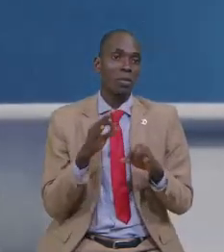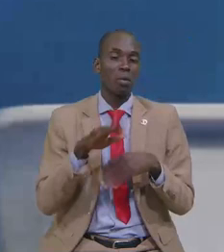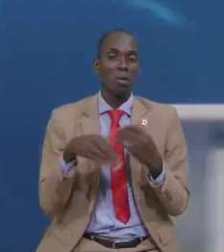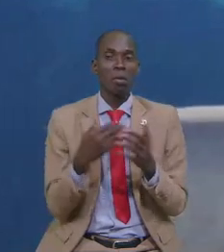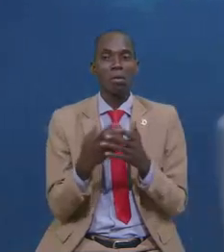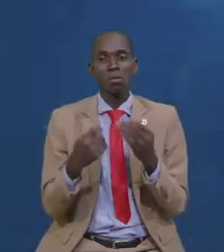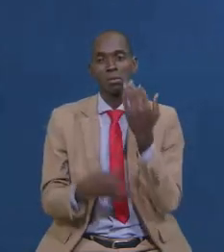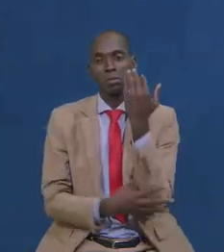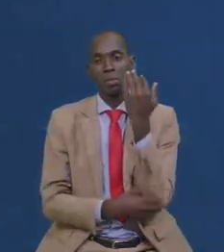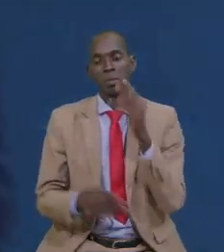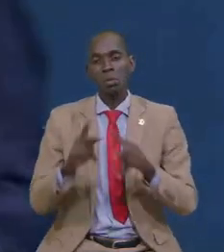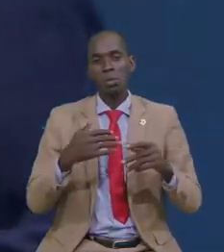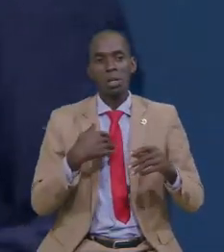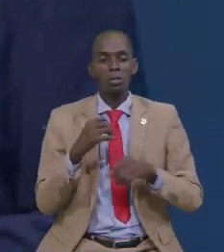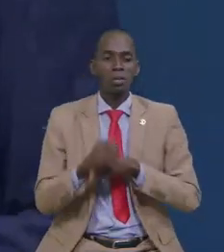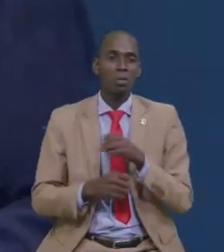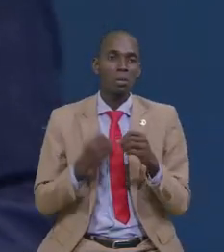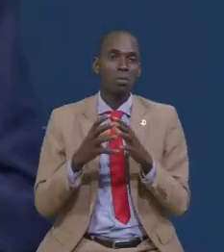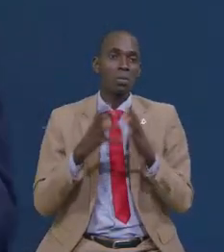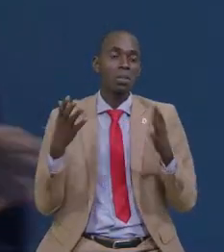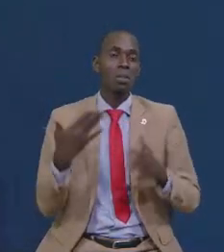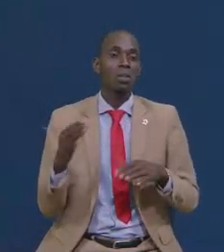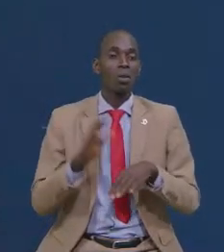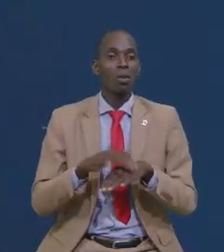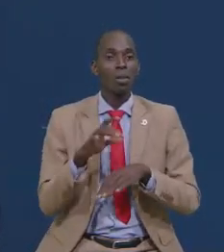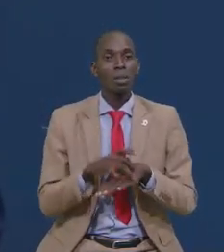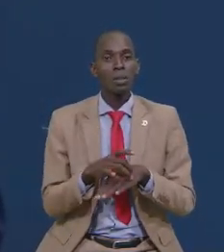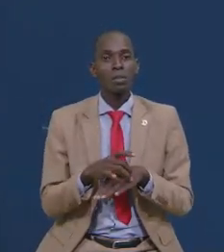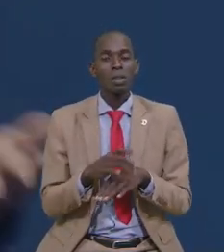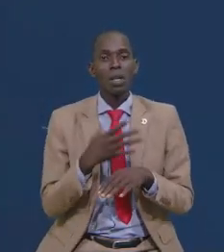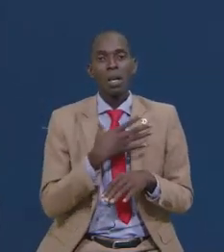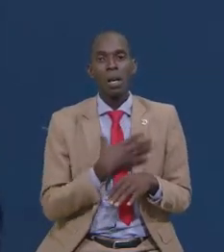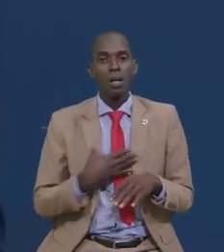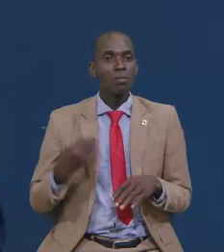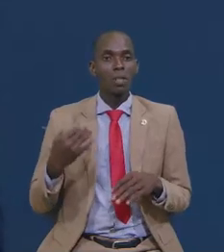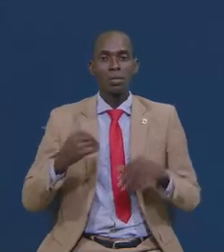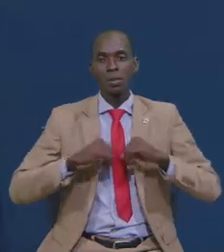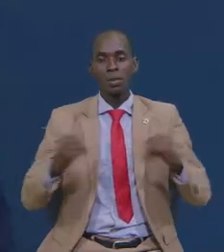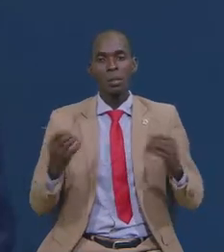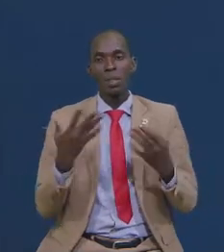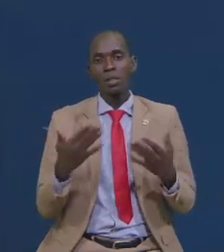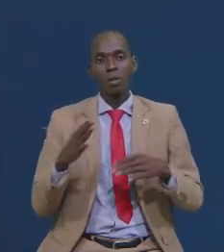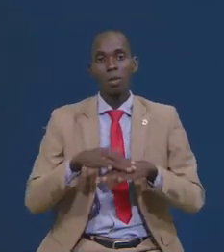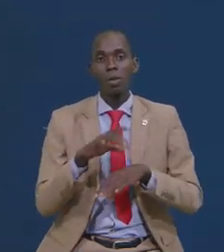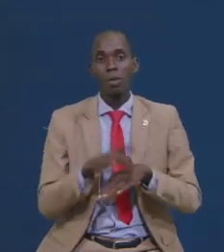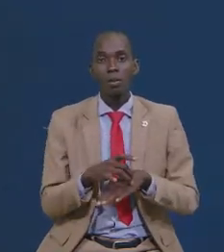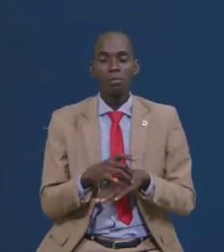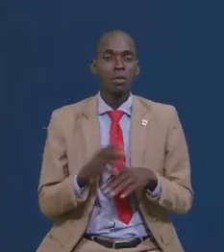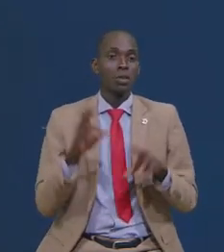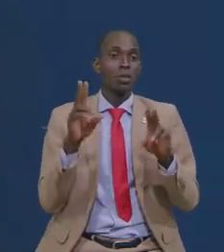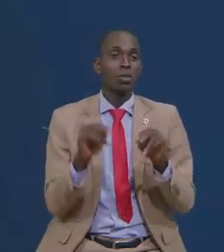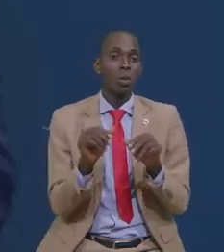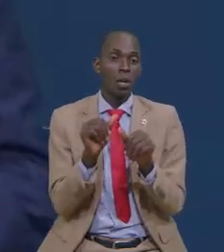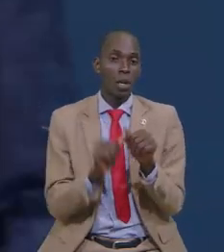pauvres. Non, non, non. Ces pauvres-là, ils ont souffert tant de choses sur terre. Alors, il y a beaucoup de choses dans leur